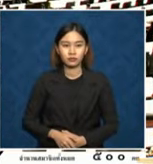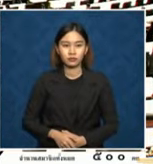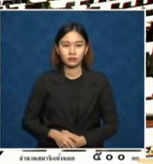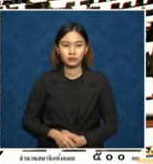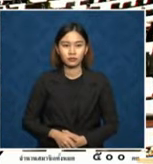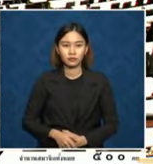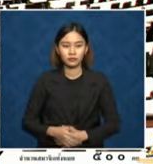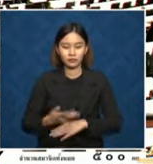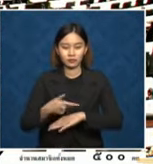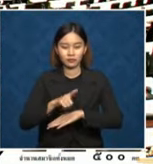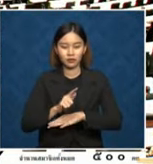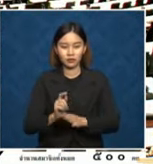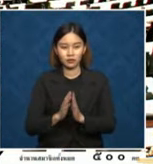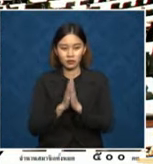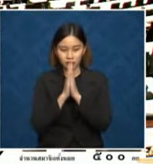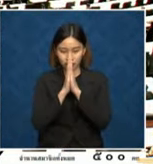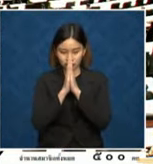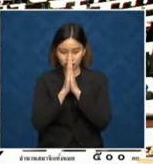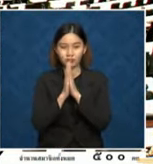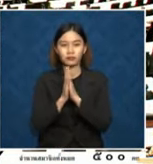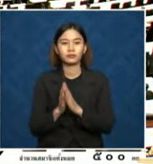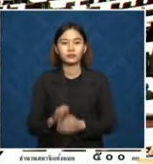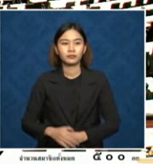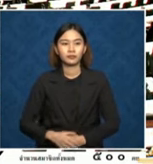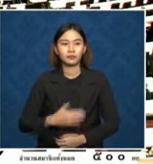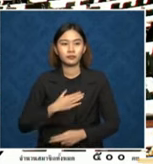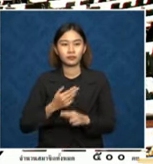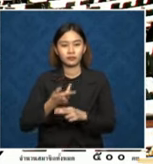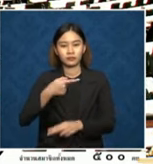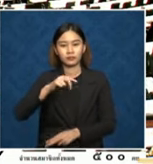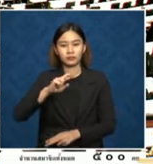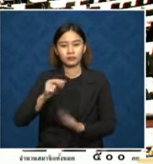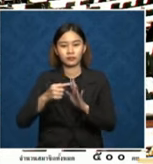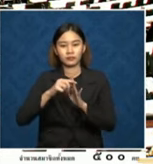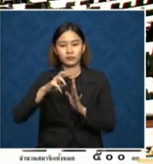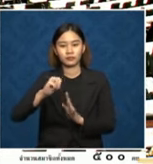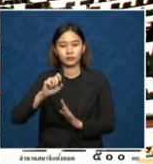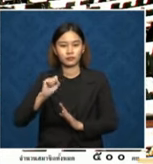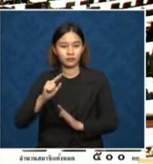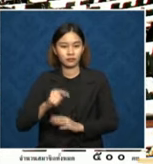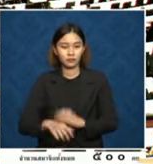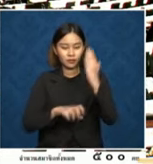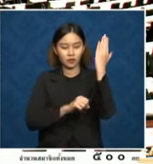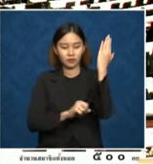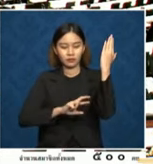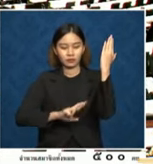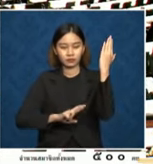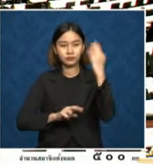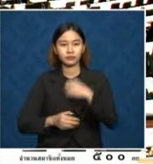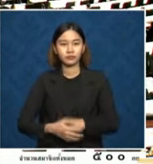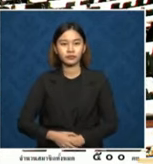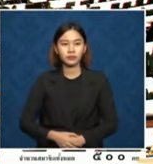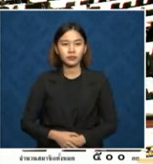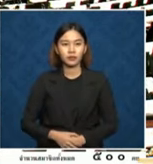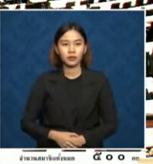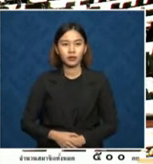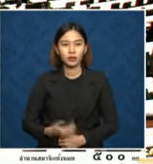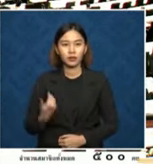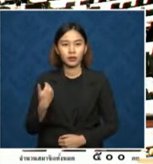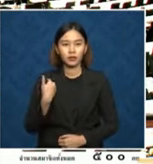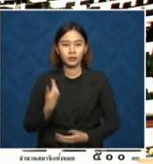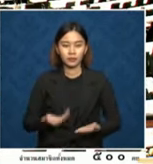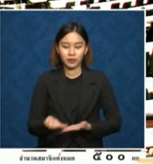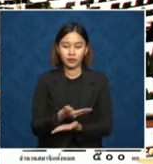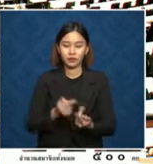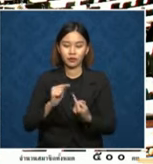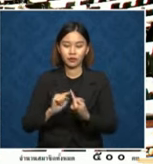ครับกราบเรียนท่านประธานสภาที่เคารพปรเมศจินารวมไทยสร้างชาติสุราษฎร์ธานีเขต5ครับก็มีเรื่องที่จะนำเรียนท่าน